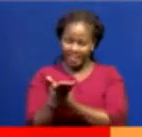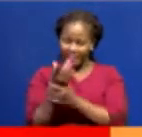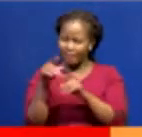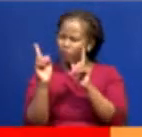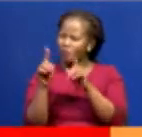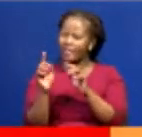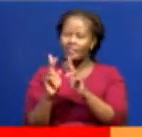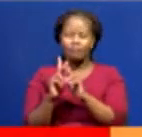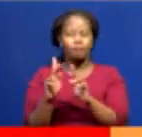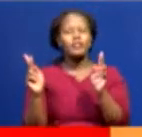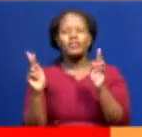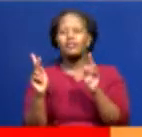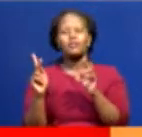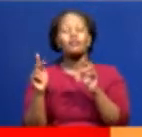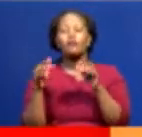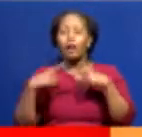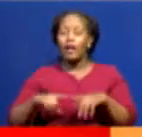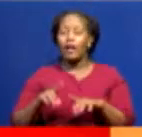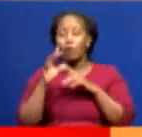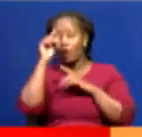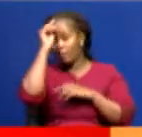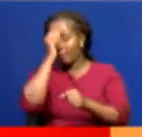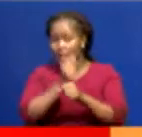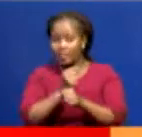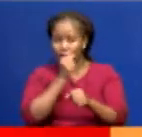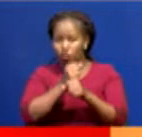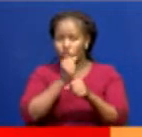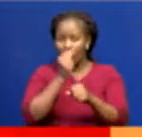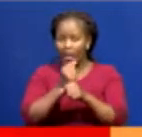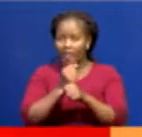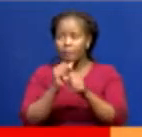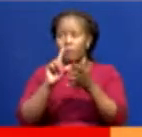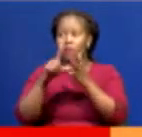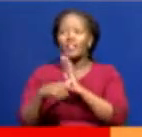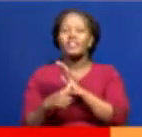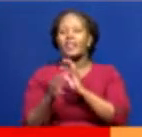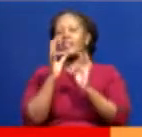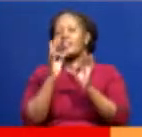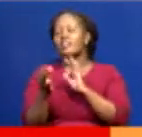watulie, wawache serikali ifanye kazi, kisha kama ni